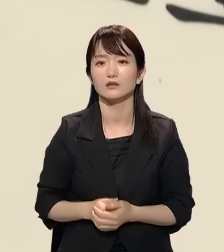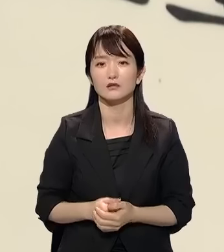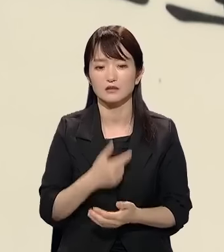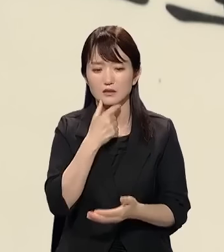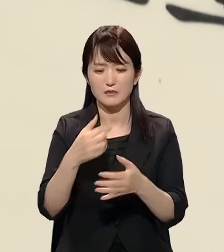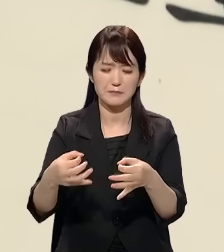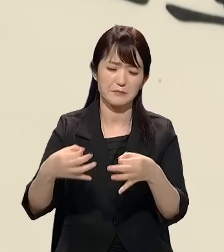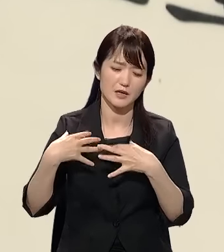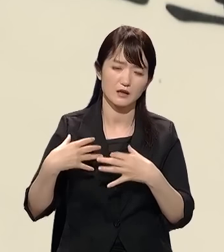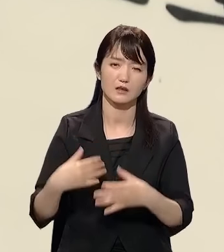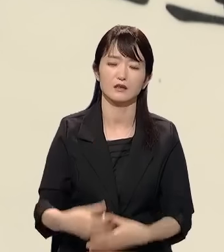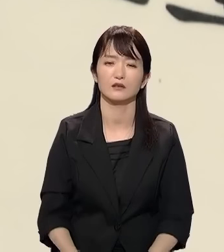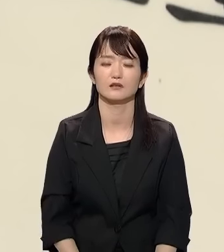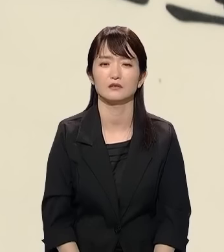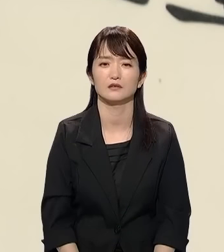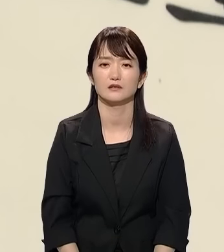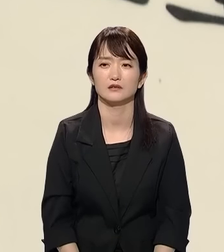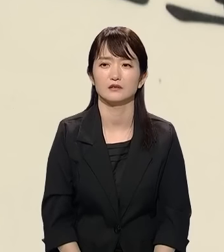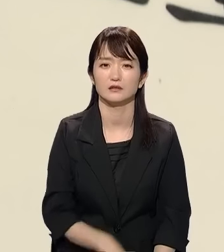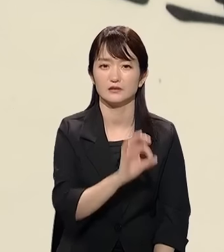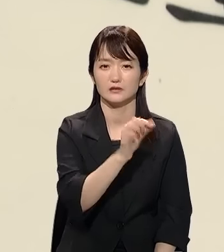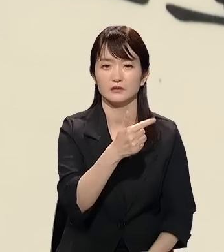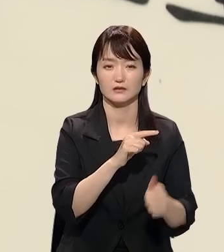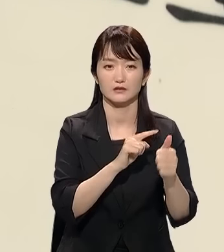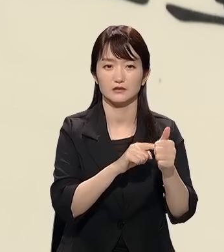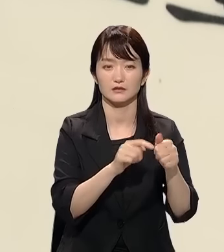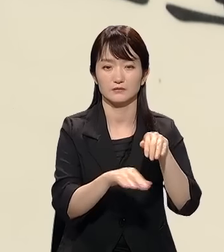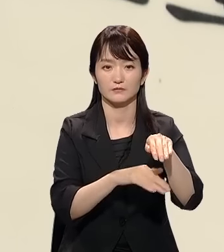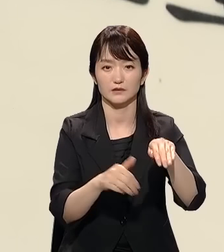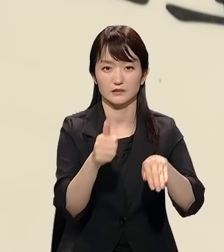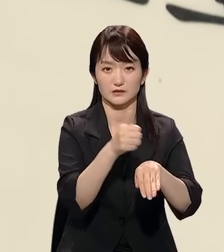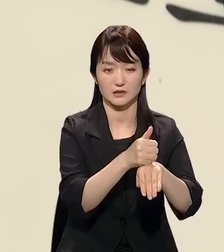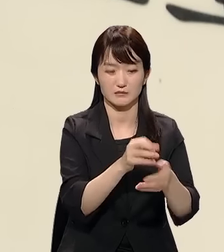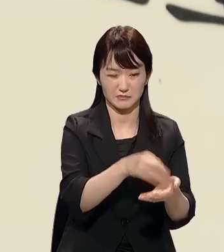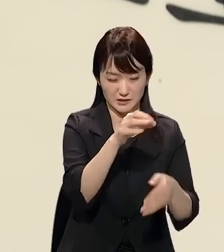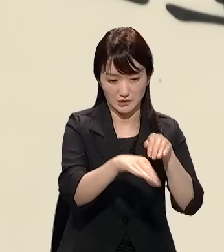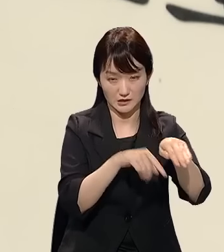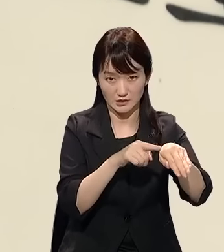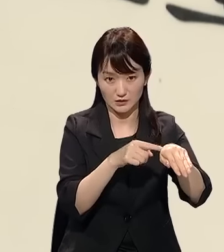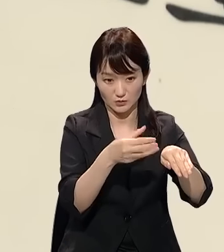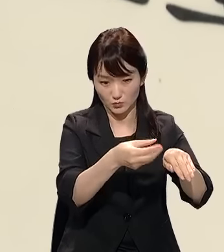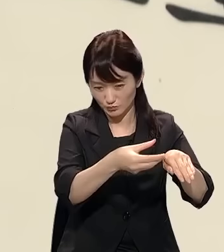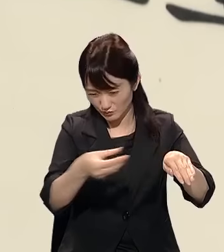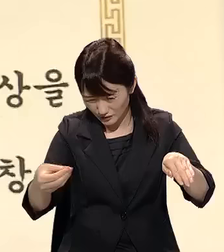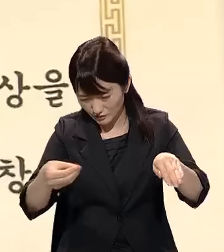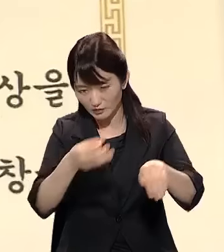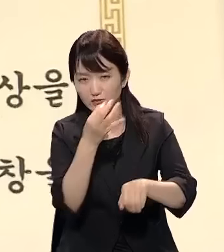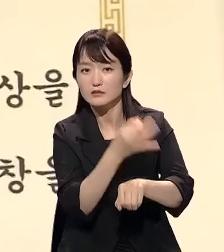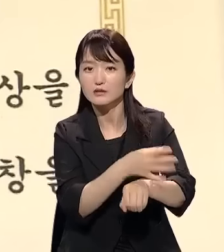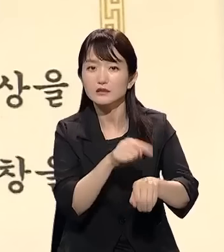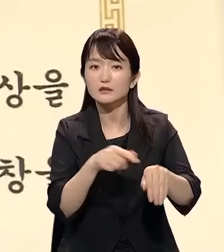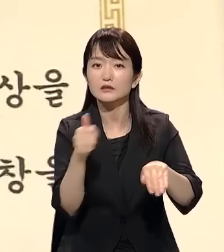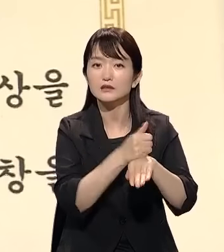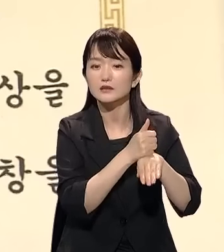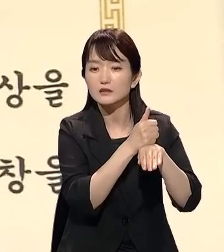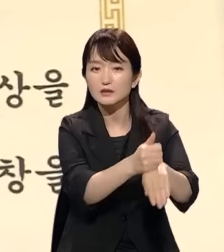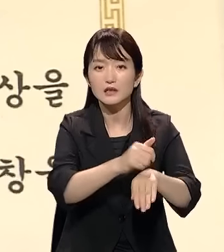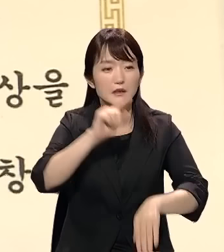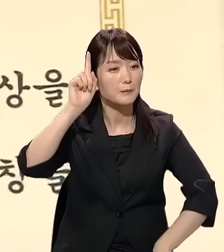쏘아 넘어갈 수밖에 없죠 그리고이 안씨가 타고 다니던이 고고 외제차 같은 경우도 대출 받아 샀고이 차를 타고 매일